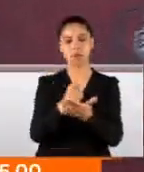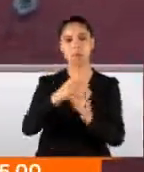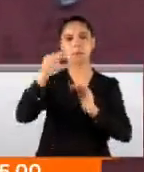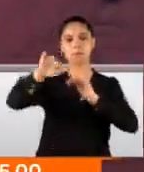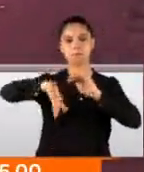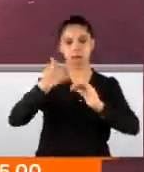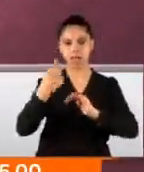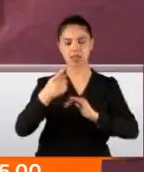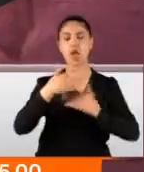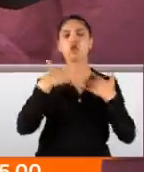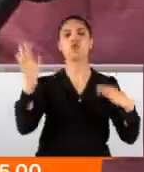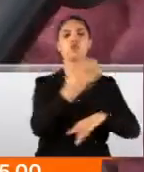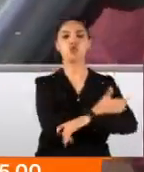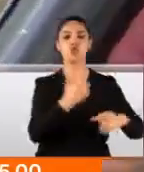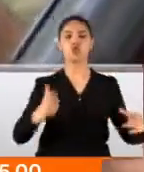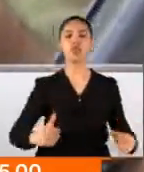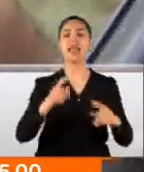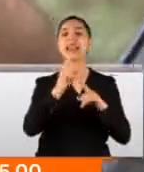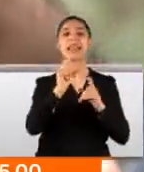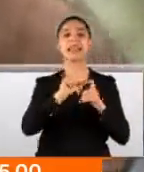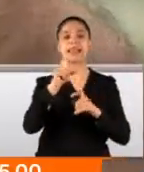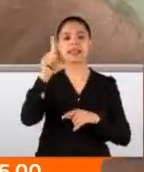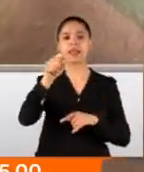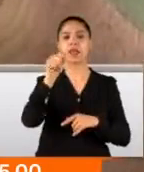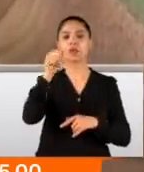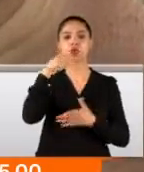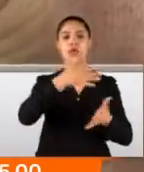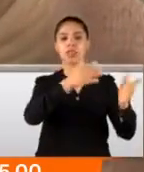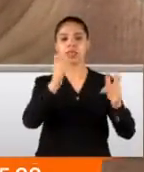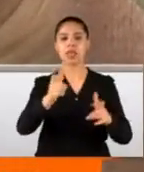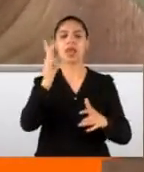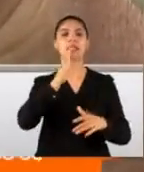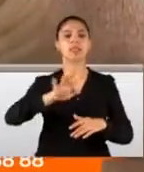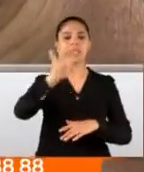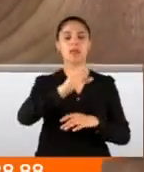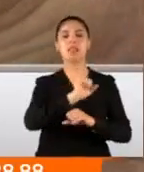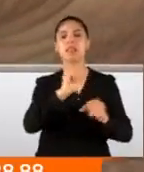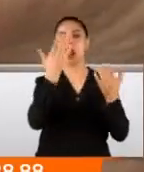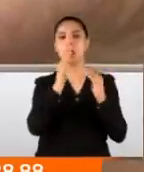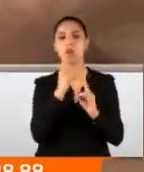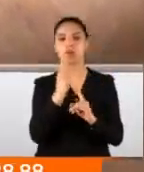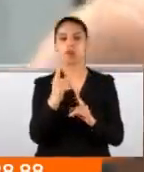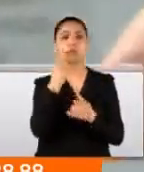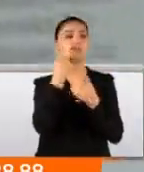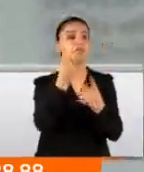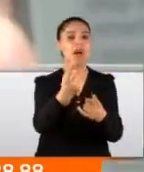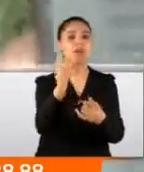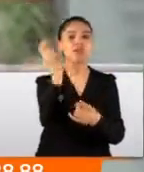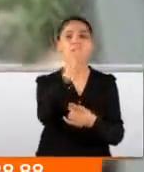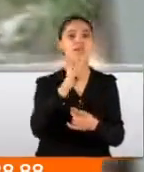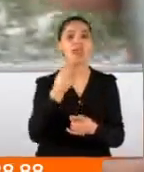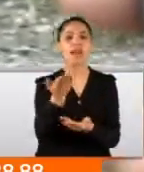geldi Büyükşehir'den, İSKİ'den. Dereyi temizledik, herhangi bir zararlı maddeye yaslanmadık denilmesine rağmen buyurun gözüktüğü